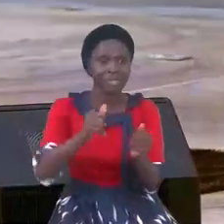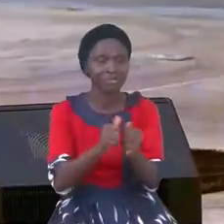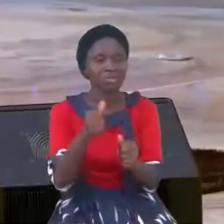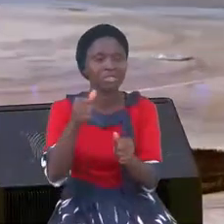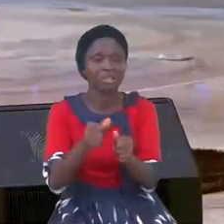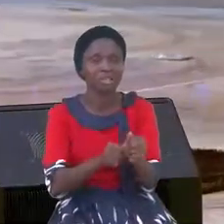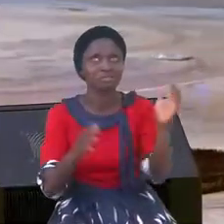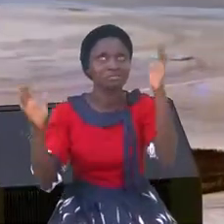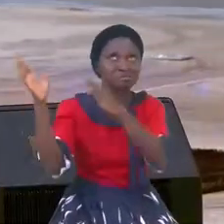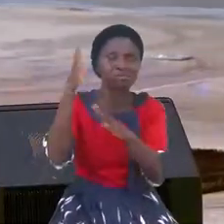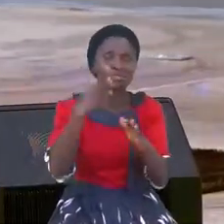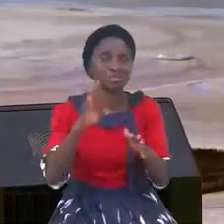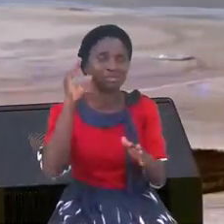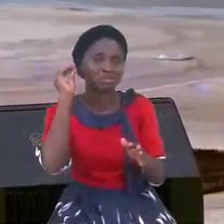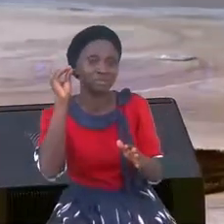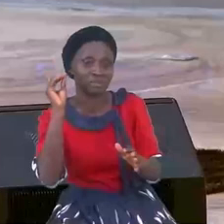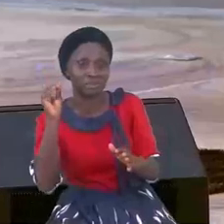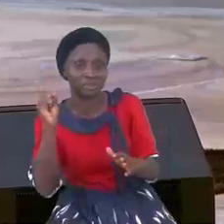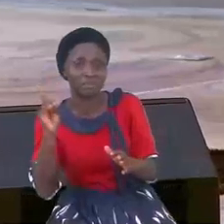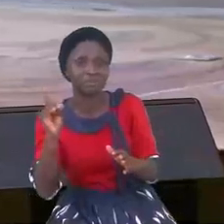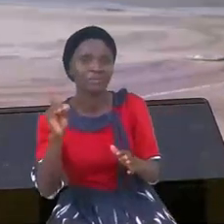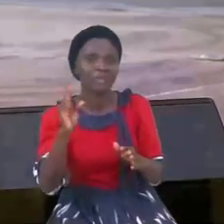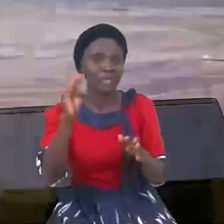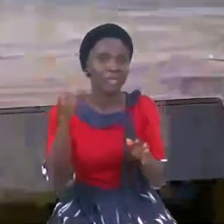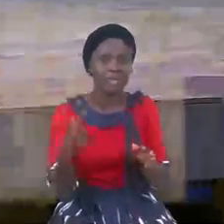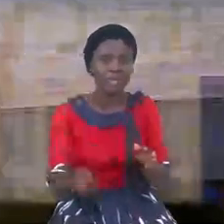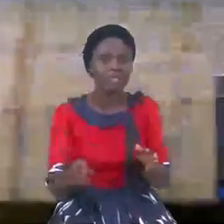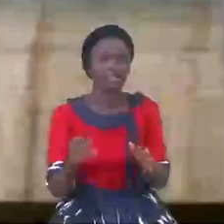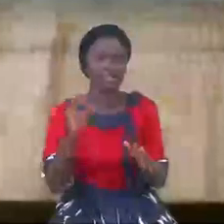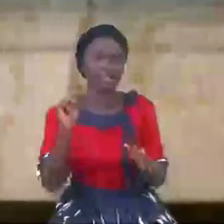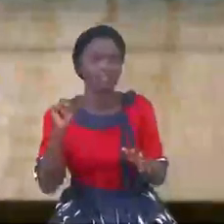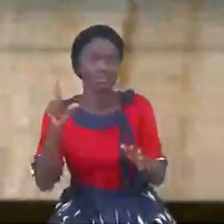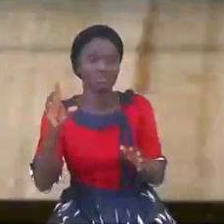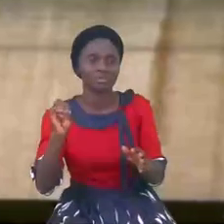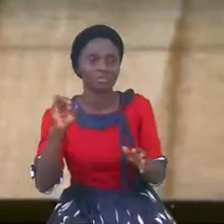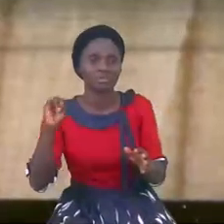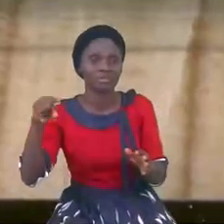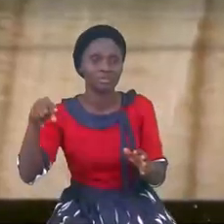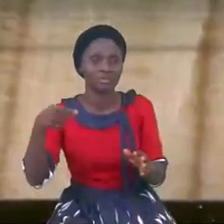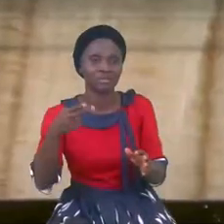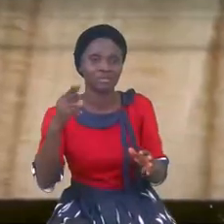hommes, par leur ruse dans les moyens de séduction.